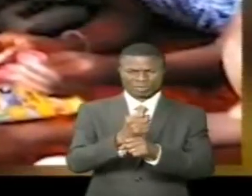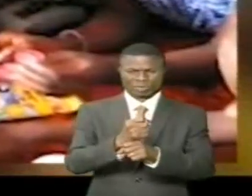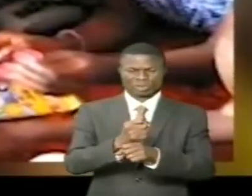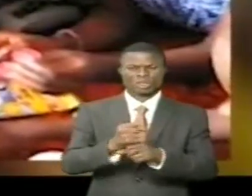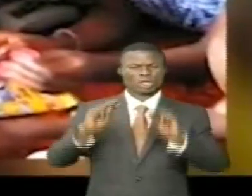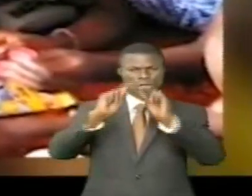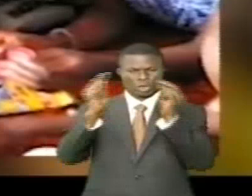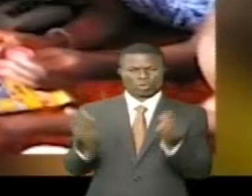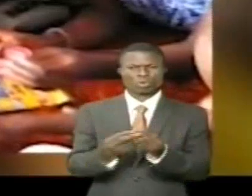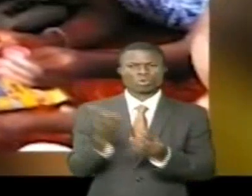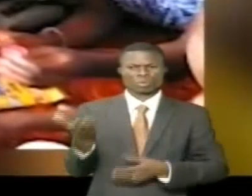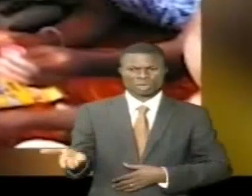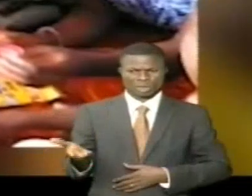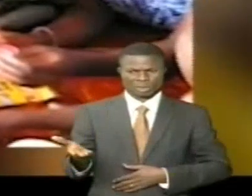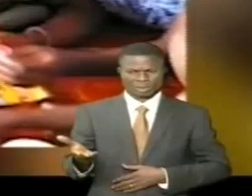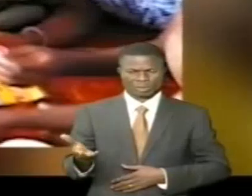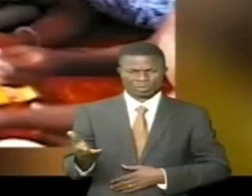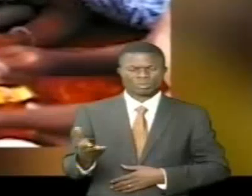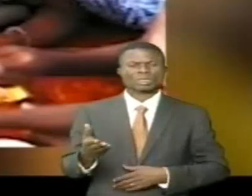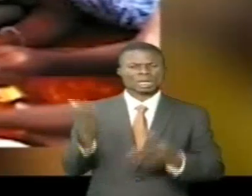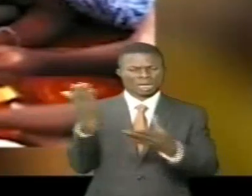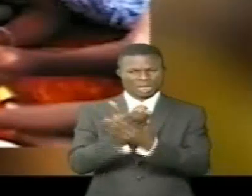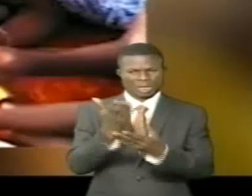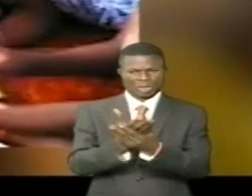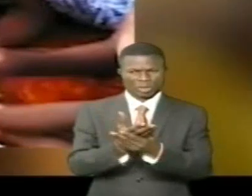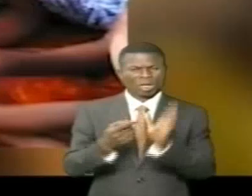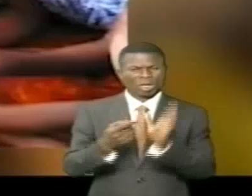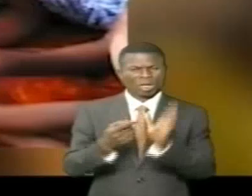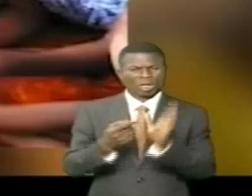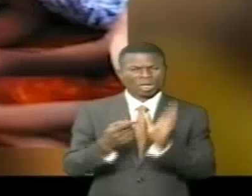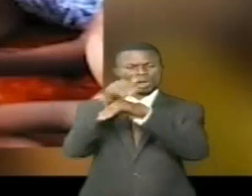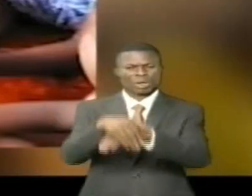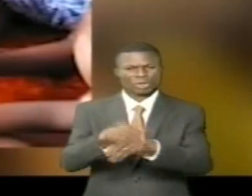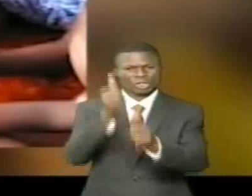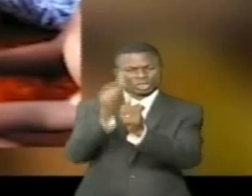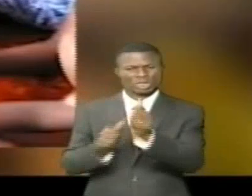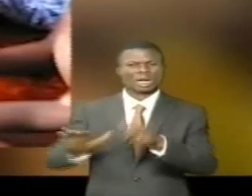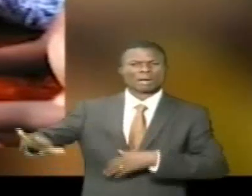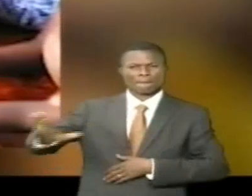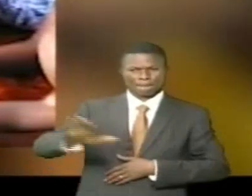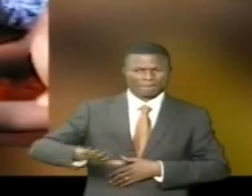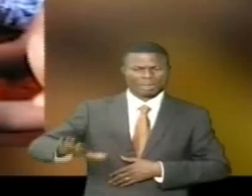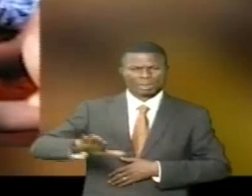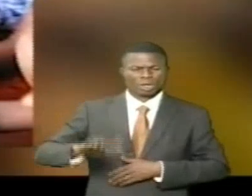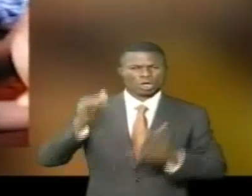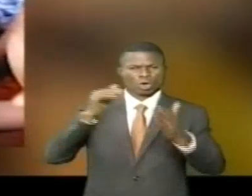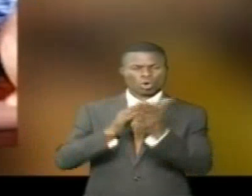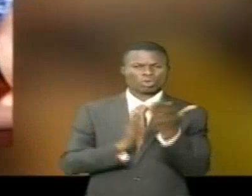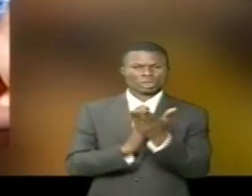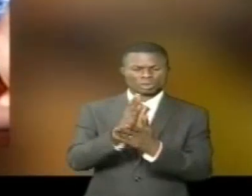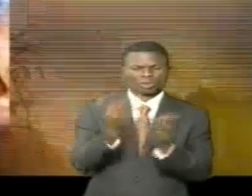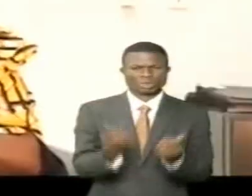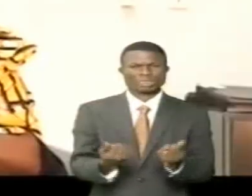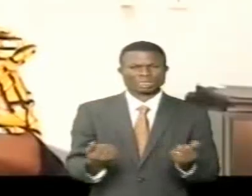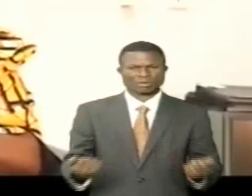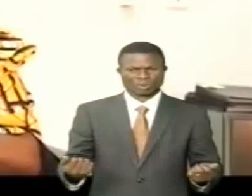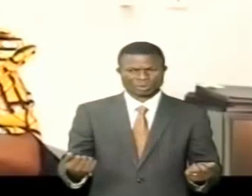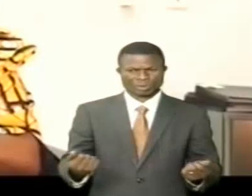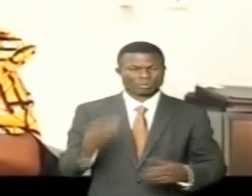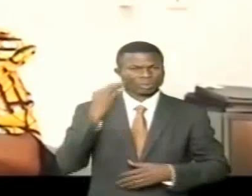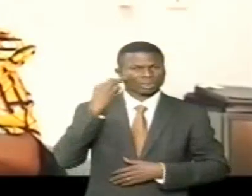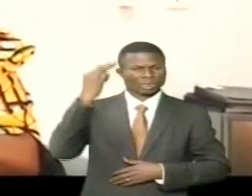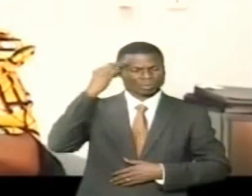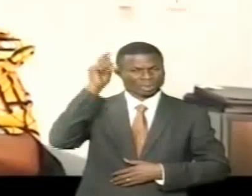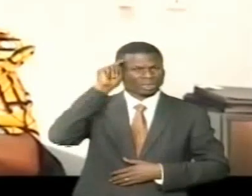juridique. Cette charte décline les engagements des États vis-à-vis des droits de l'enfant. Le ministère du